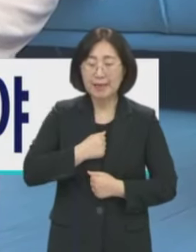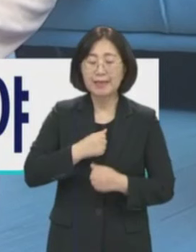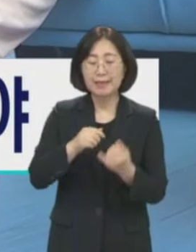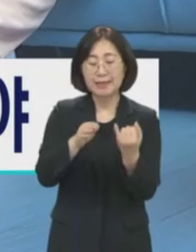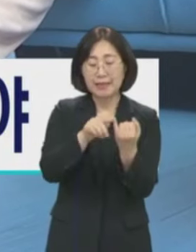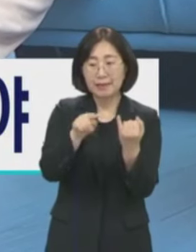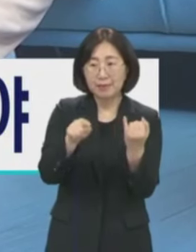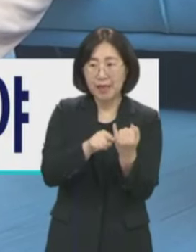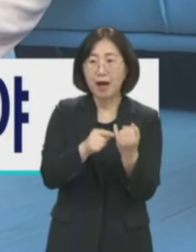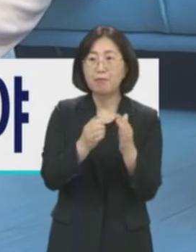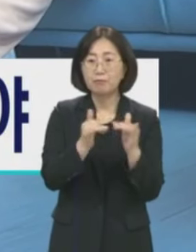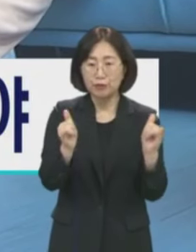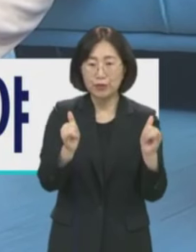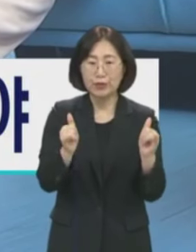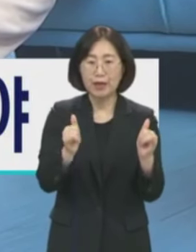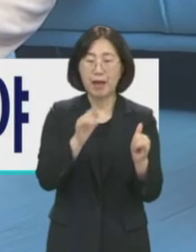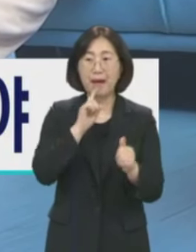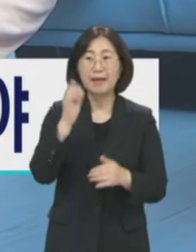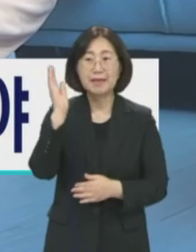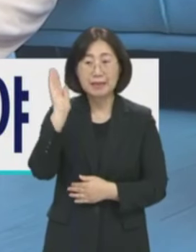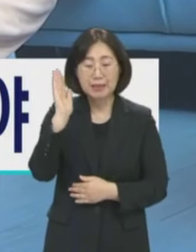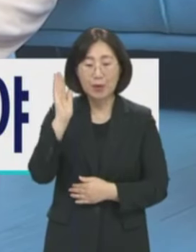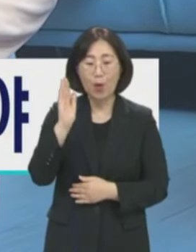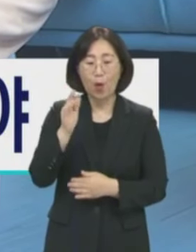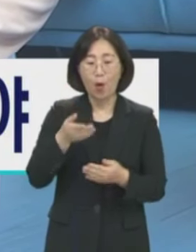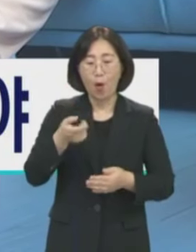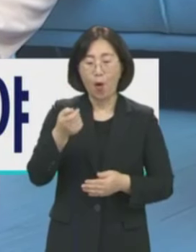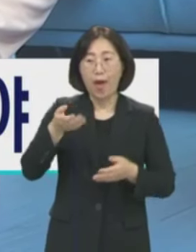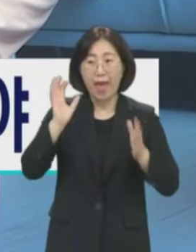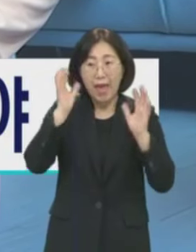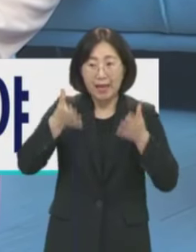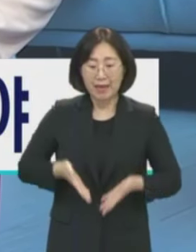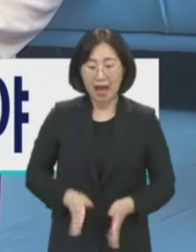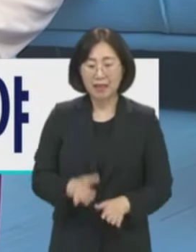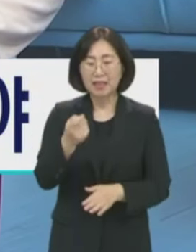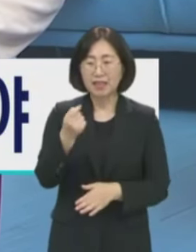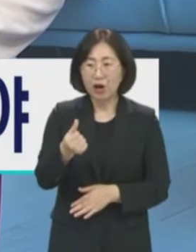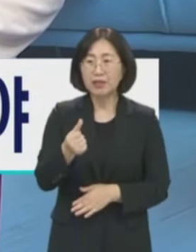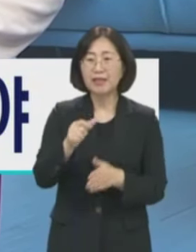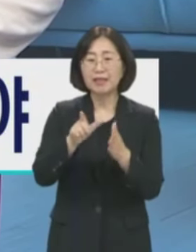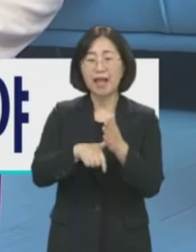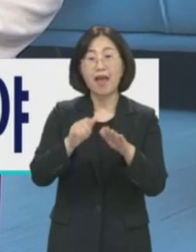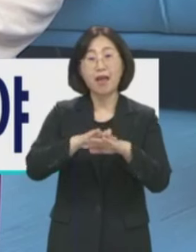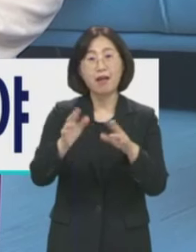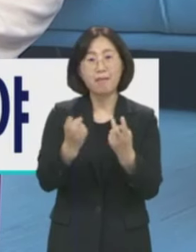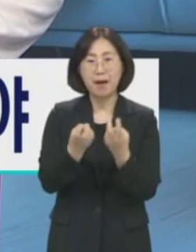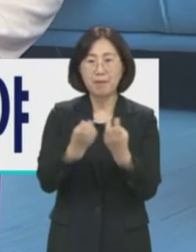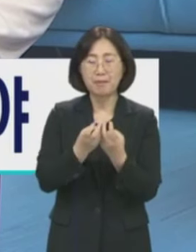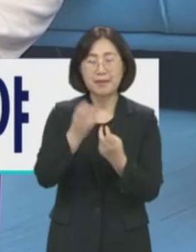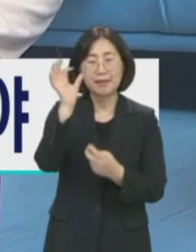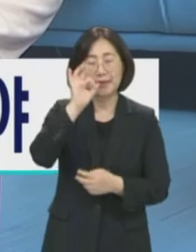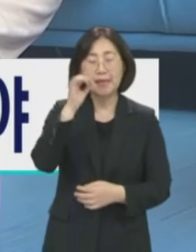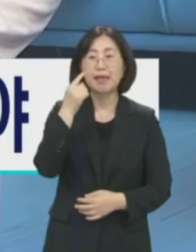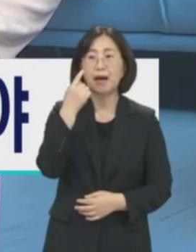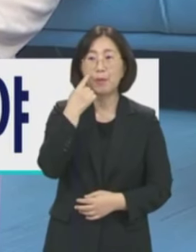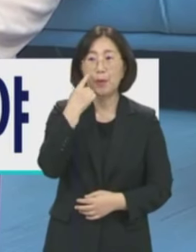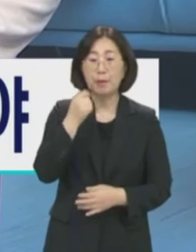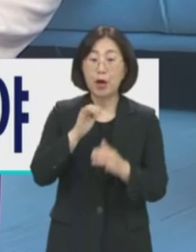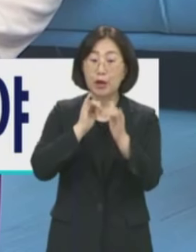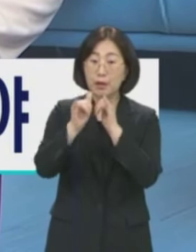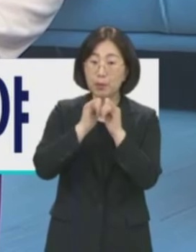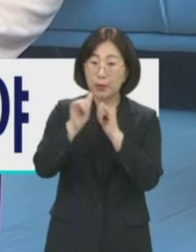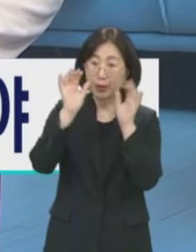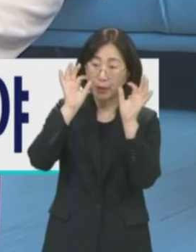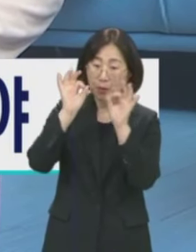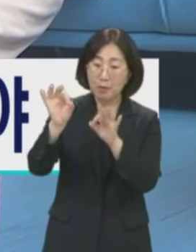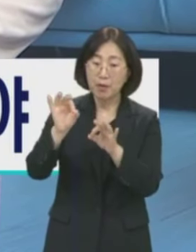통해서 저출산 시대 새로운 해법을 찾아보고자 합니다. 양정진, 조혜원 기자의 리포트 차례로 보시면서 우리